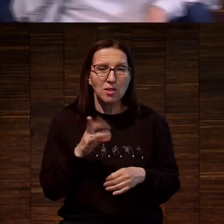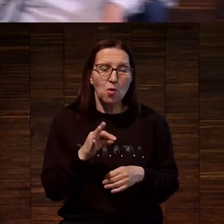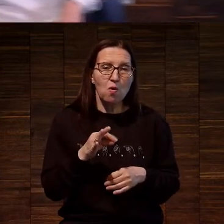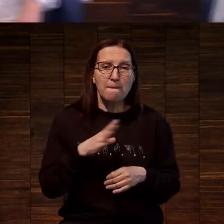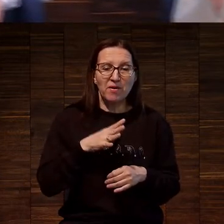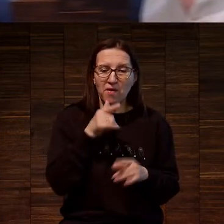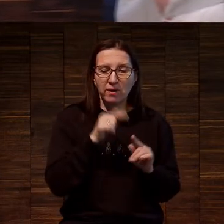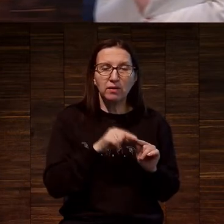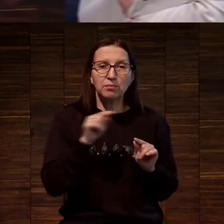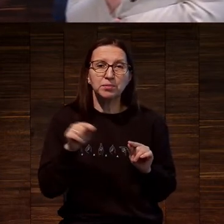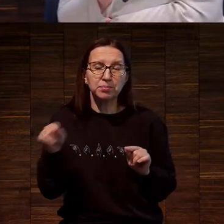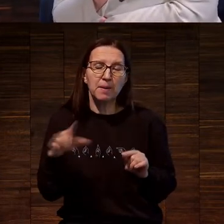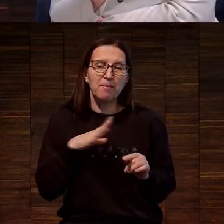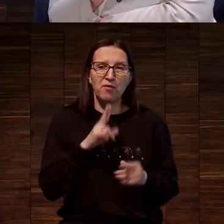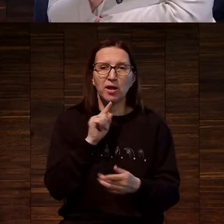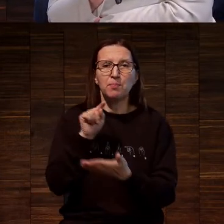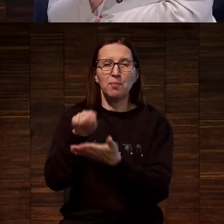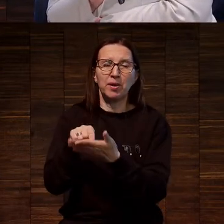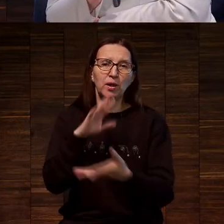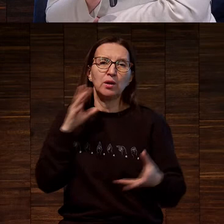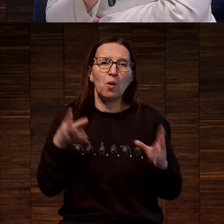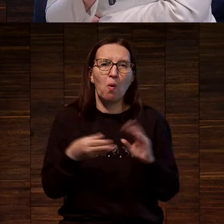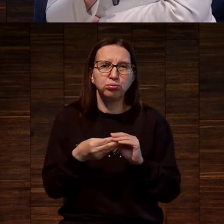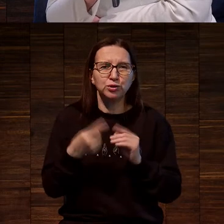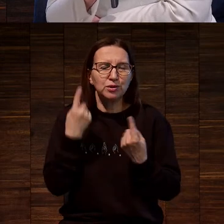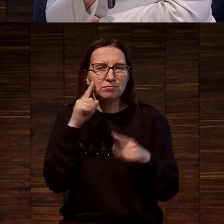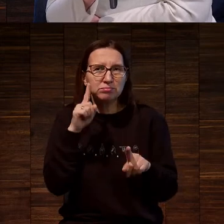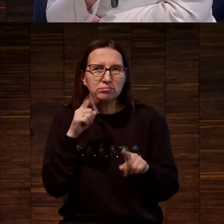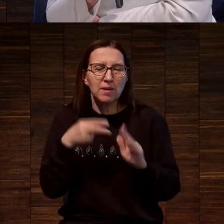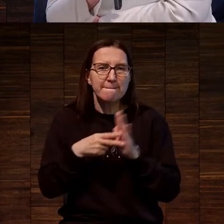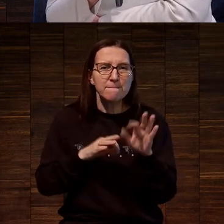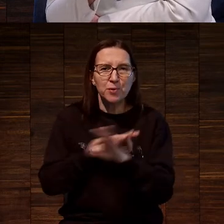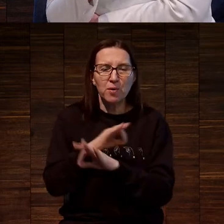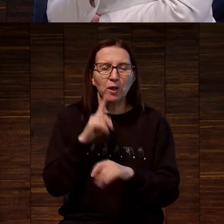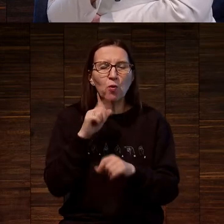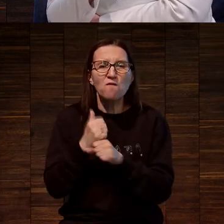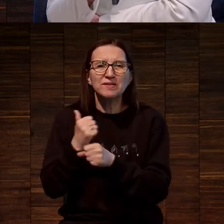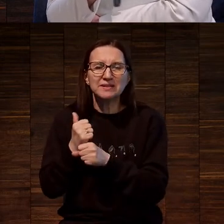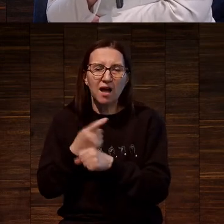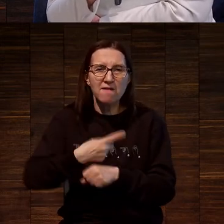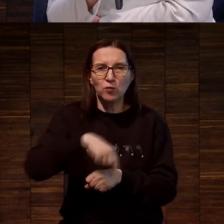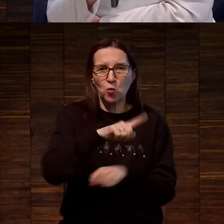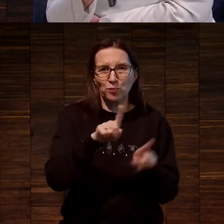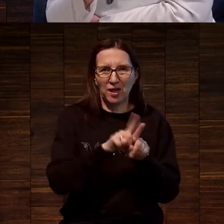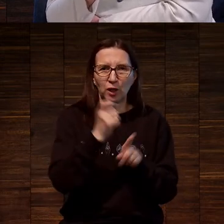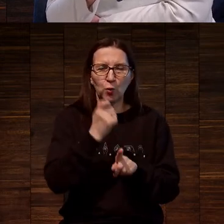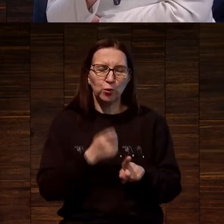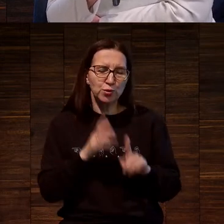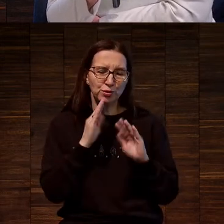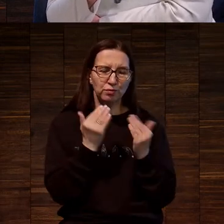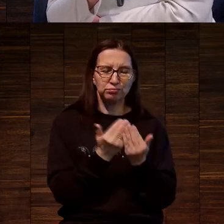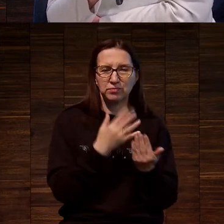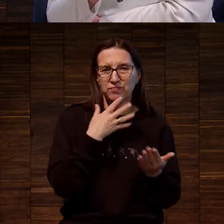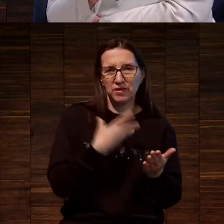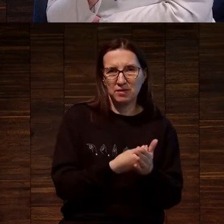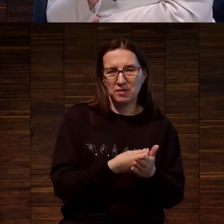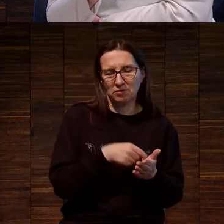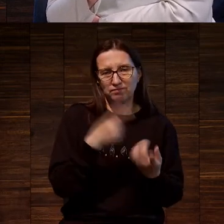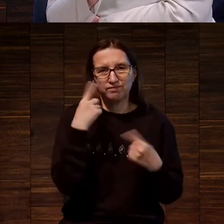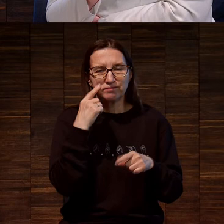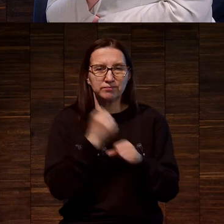вдруг оказываться на каких-то общих проектах, но в целом они находятся в автономном режиме производства художественных